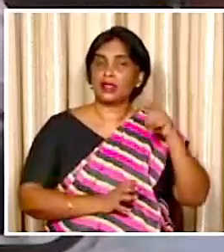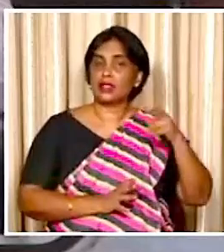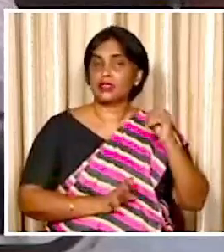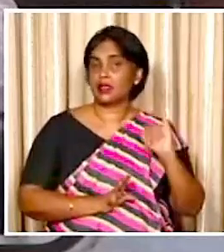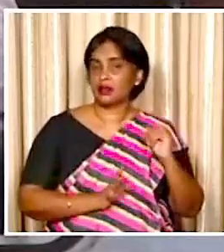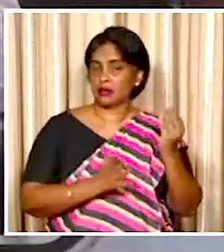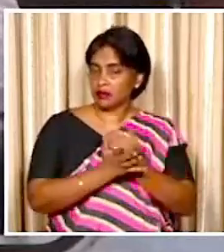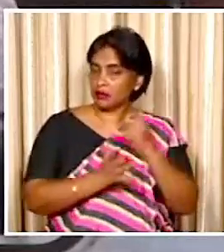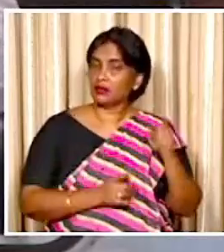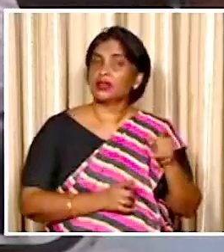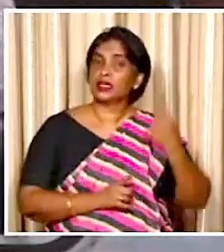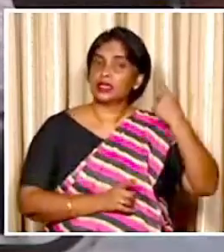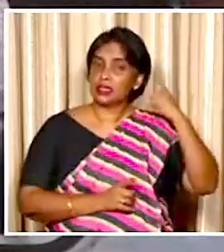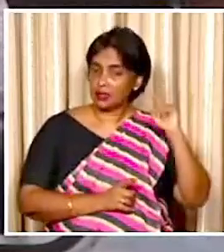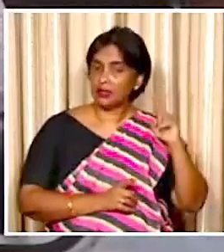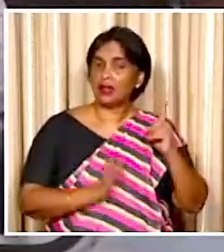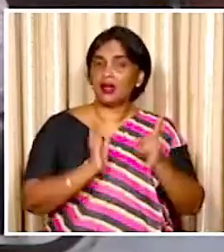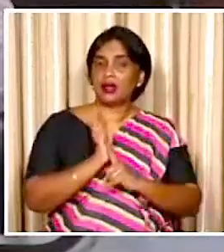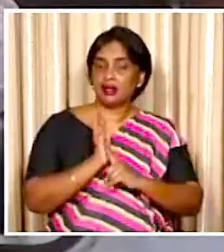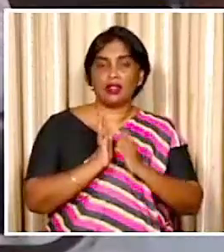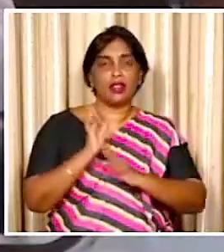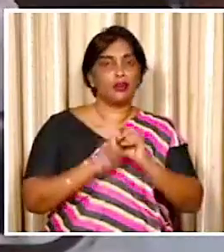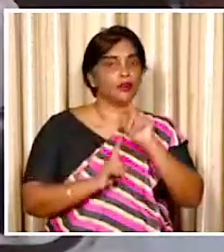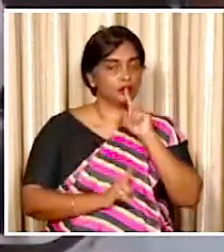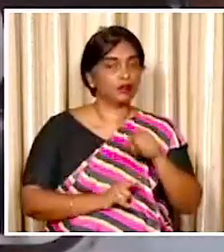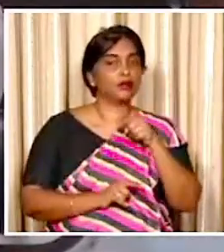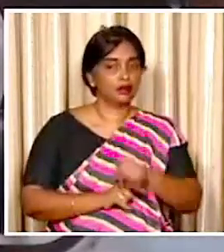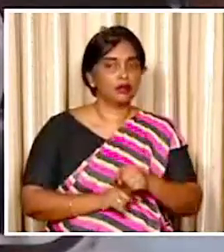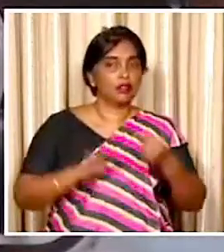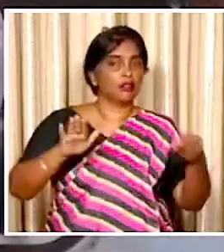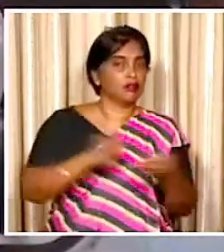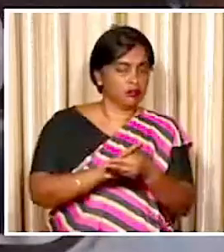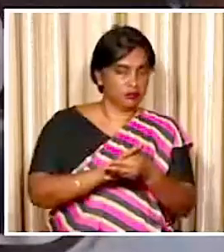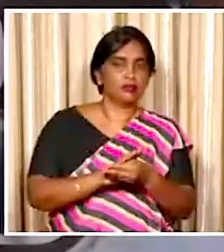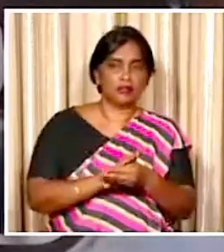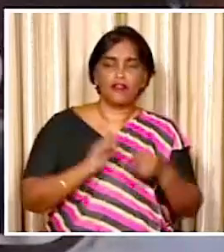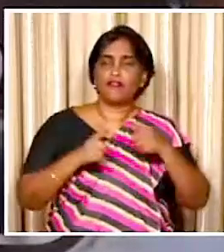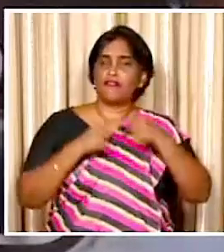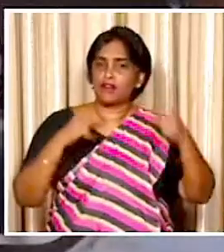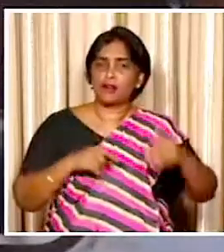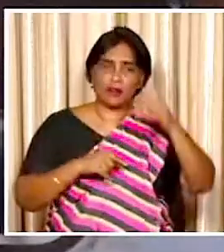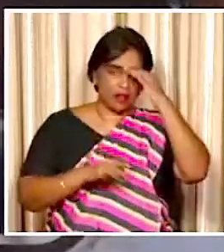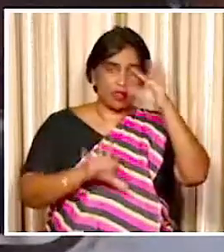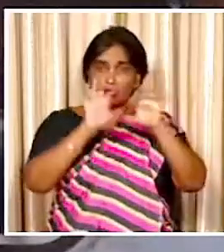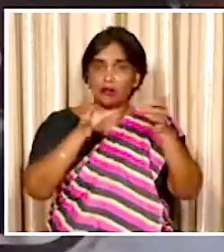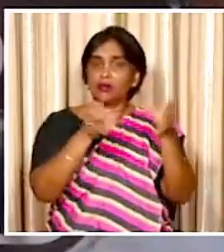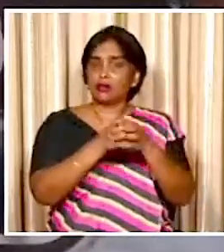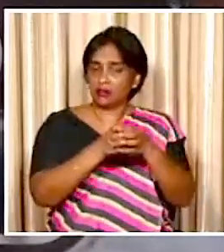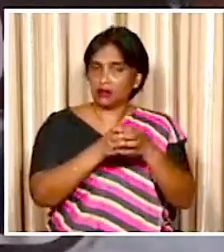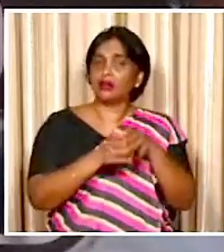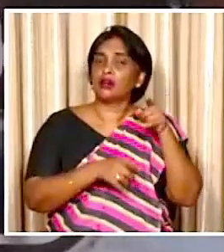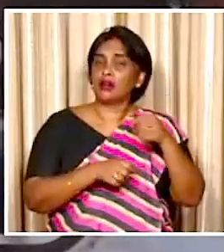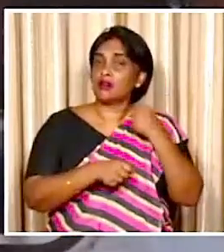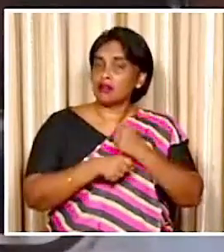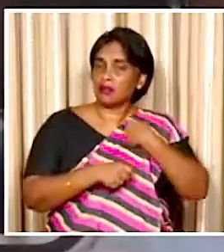කරා. එතකොට ඊයේ කිරියල්ල මන්ත්‍රීතුමා කිව්වා මේක අල්ලස් දීමක් කියලා. විපක්ෂයේ මන්ත්‍රීවරු තෝරගත්ත කණ්ඩායමකට මේ